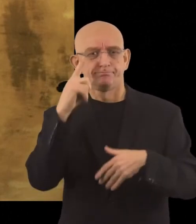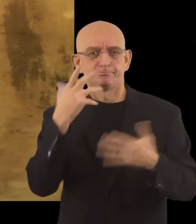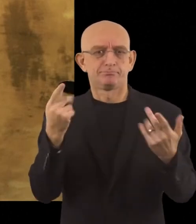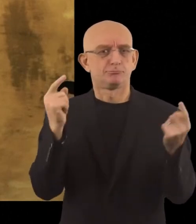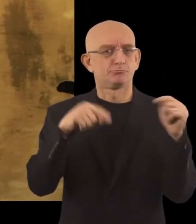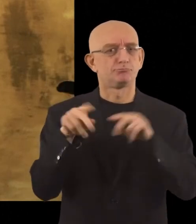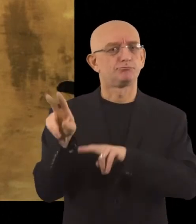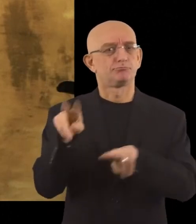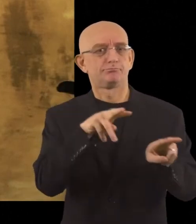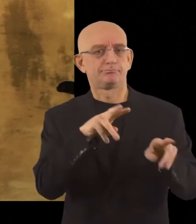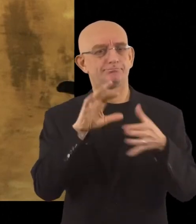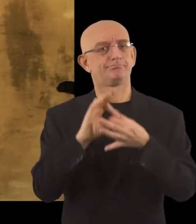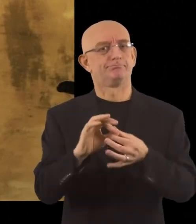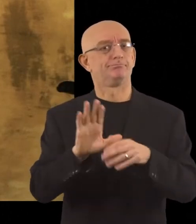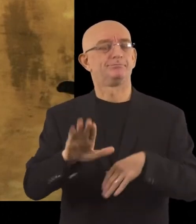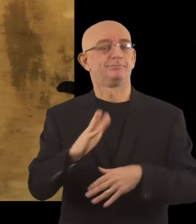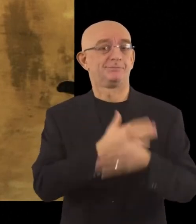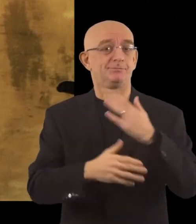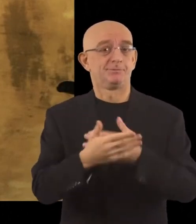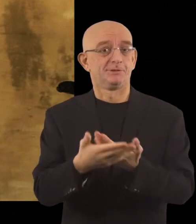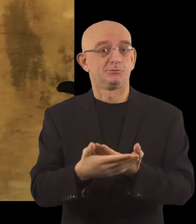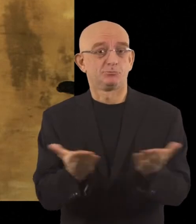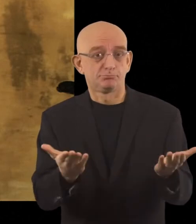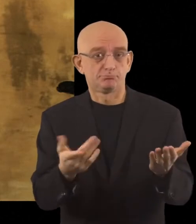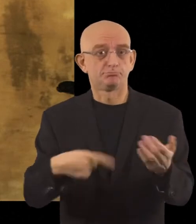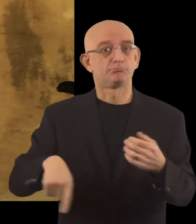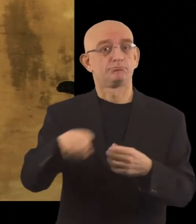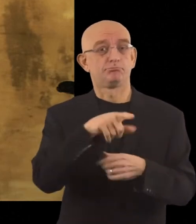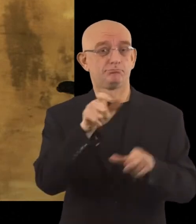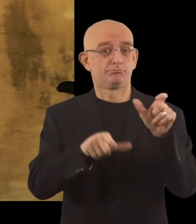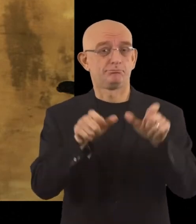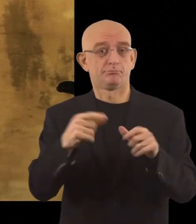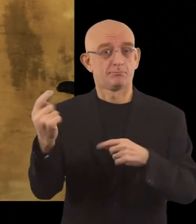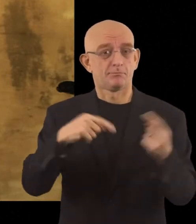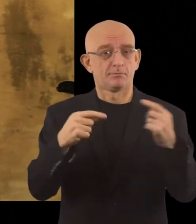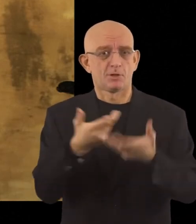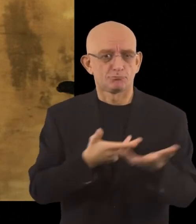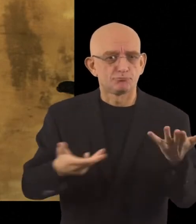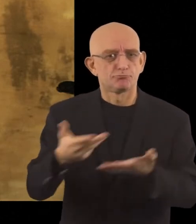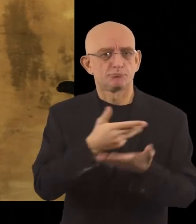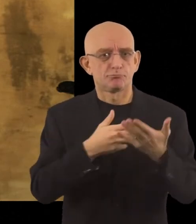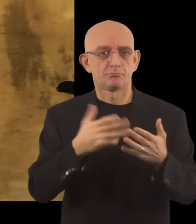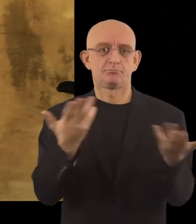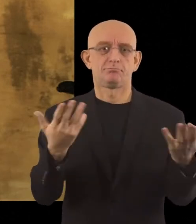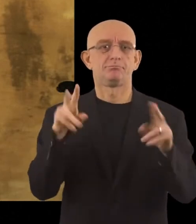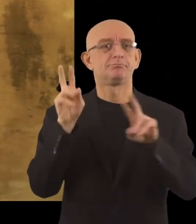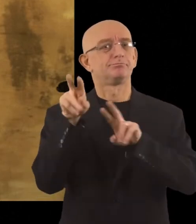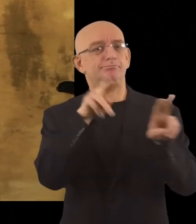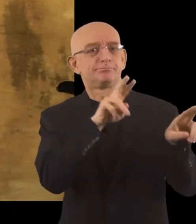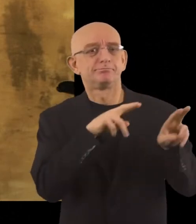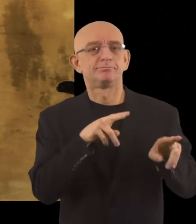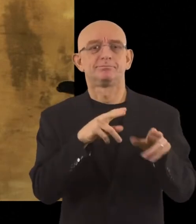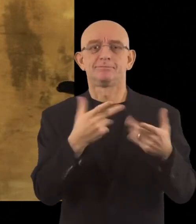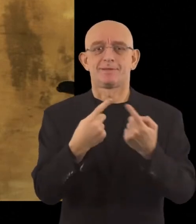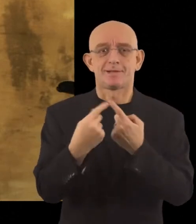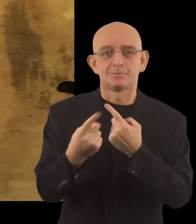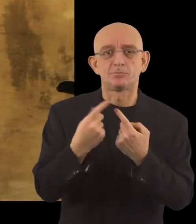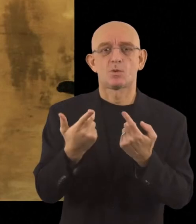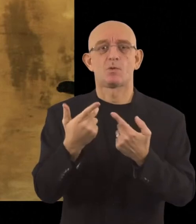einen behindertengerechten Tourismus zu organisieren. Alle haben mitgemacht. Unsere Attraktionen, der